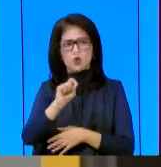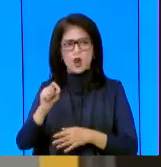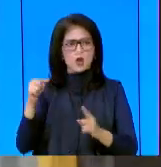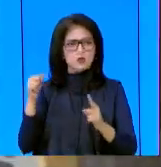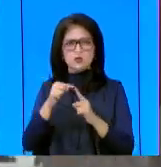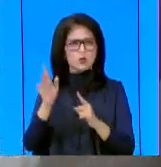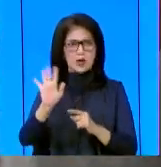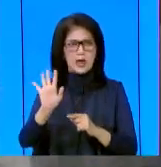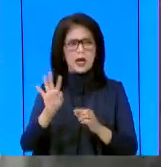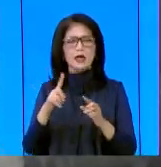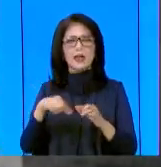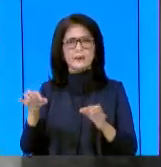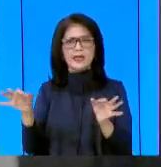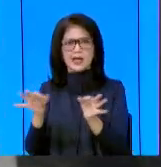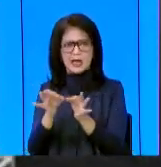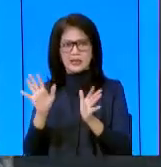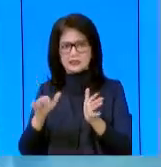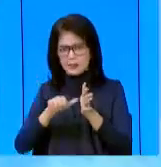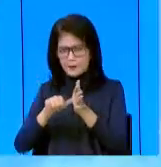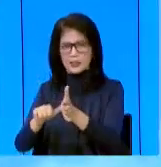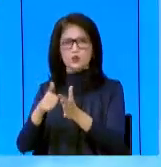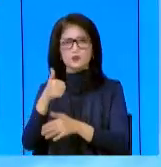Dari Jakarta, Rani Sanjaya, iNews melaporkan.